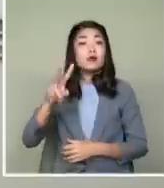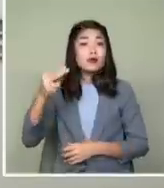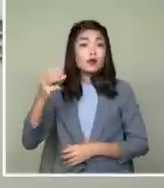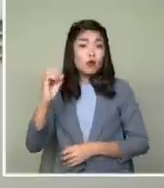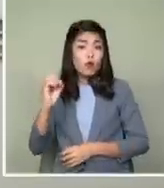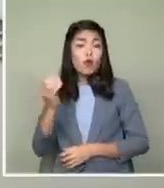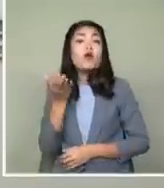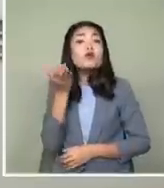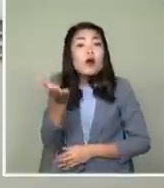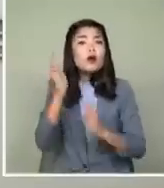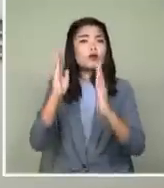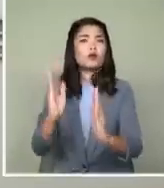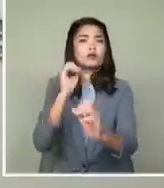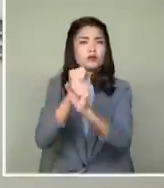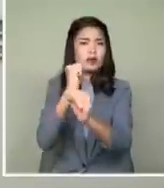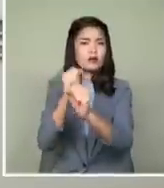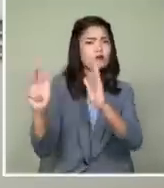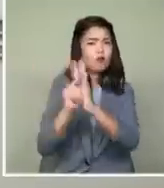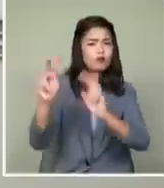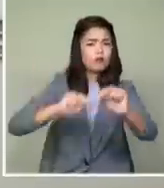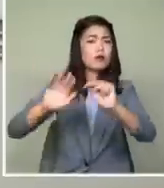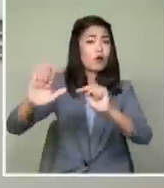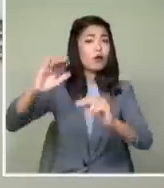ขอข้อมูลจากเจ้าหน้าที่คุมกฎของรัสเซีย